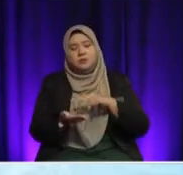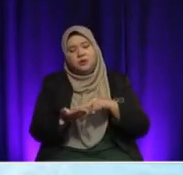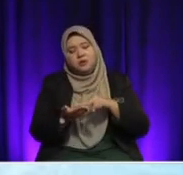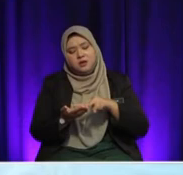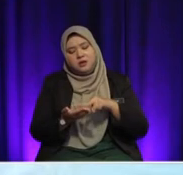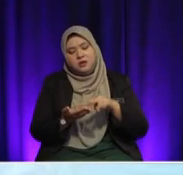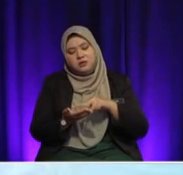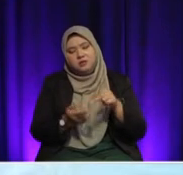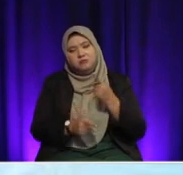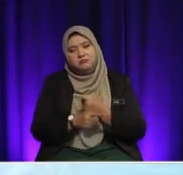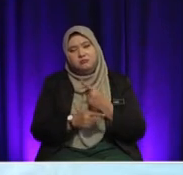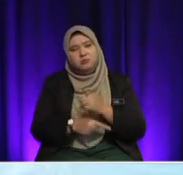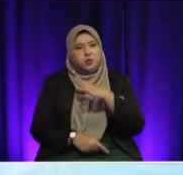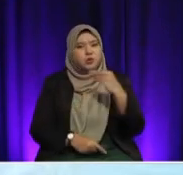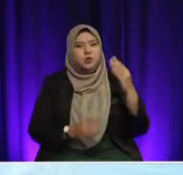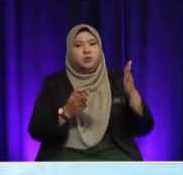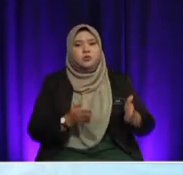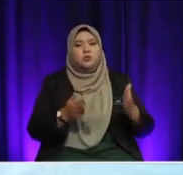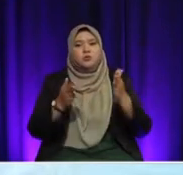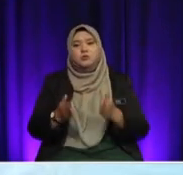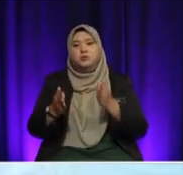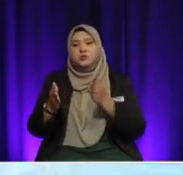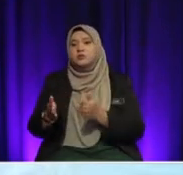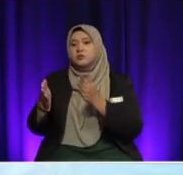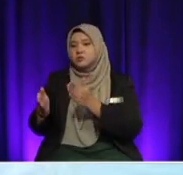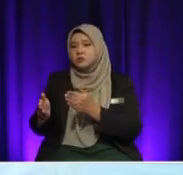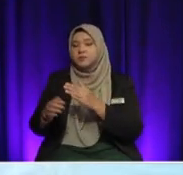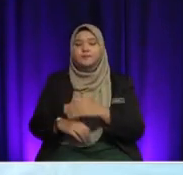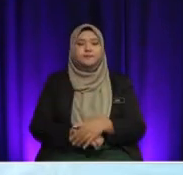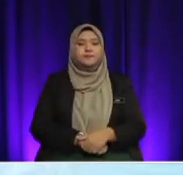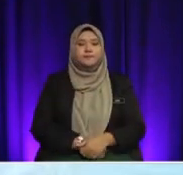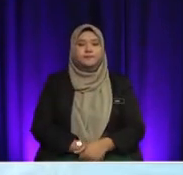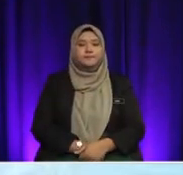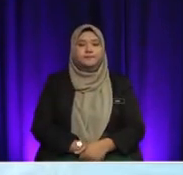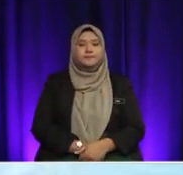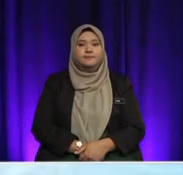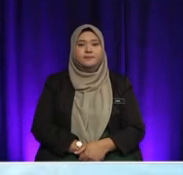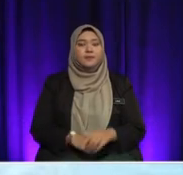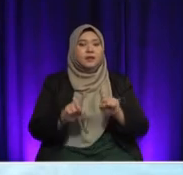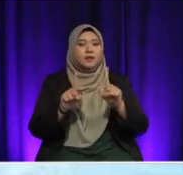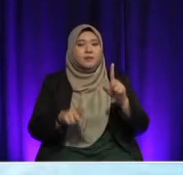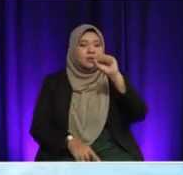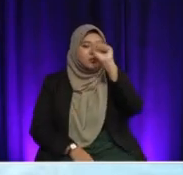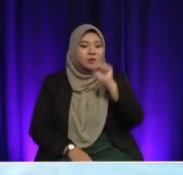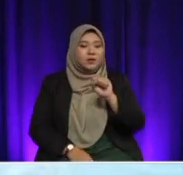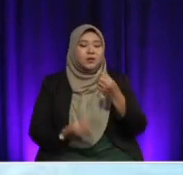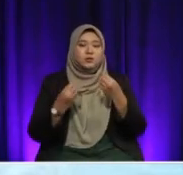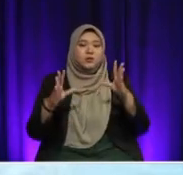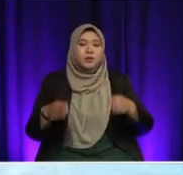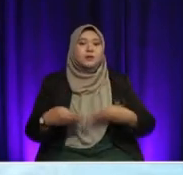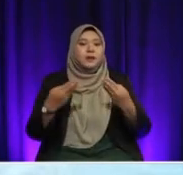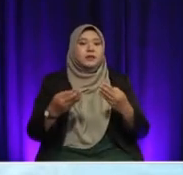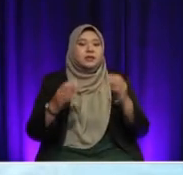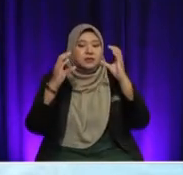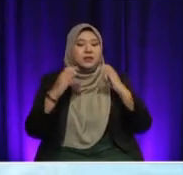E dan F pada ruang jawapan. Langkah kerja pertama telah diberi. Okey. Soalan